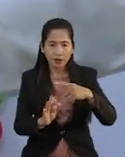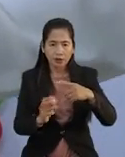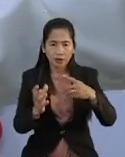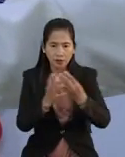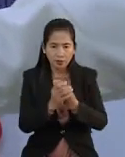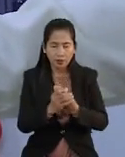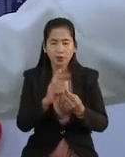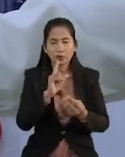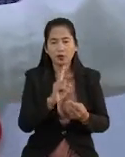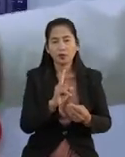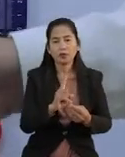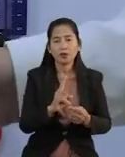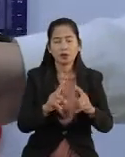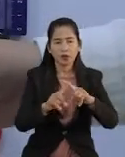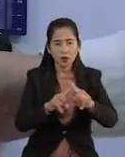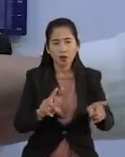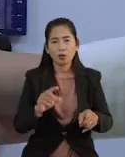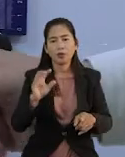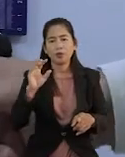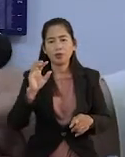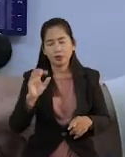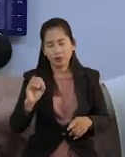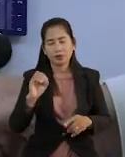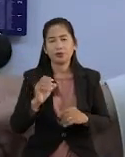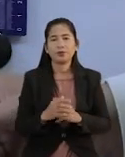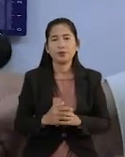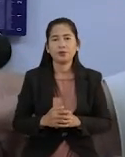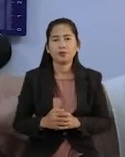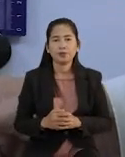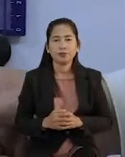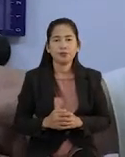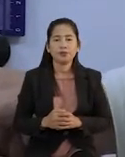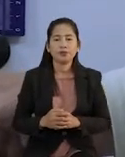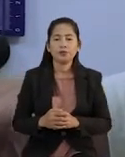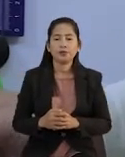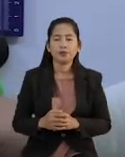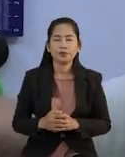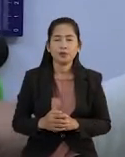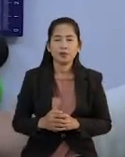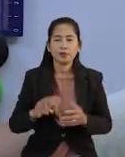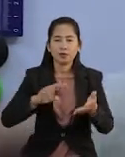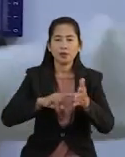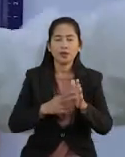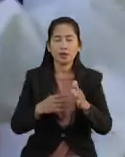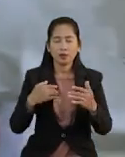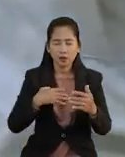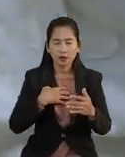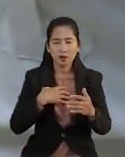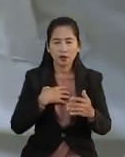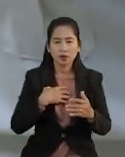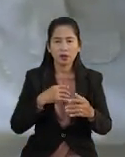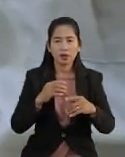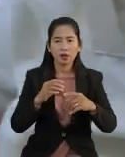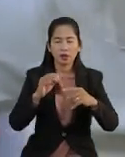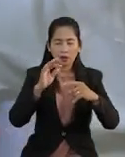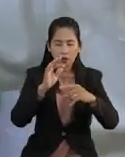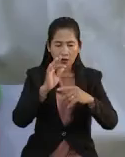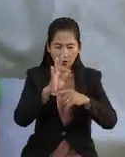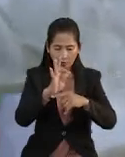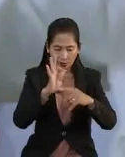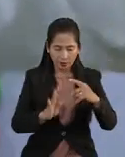nâng chầm nuôn tài muối copy sồn chà chắc mình đi tham bà dương chong rô bảo phịa xa mạc